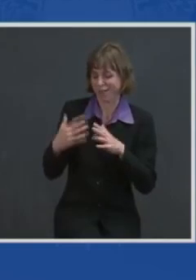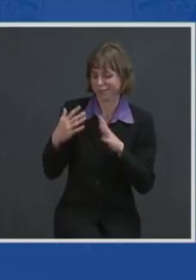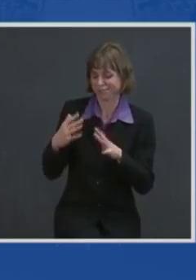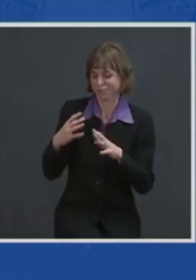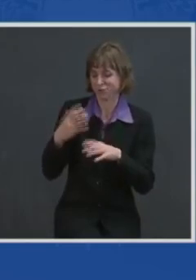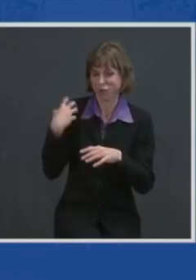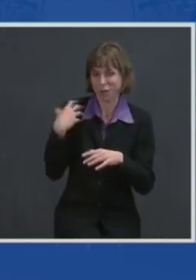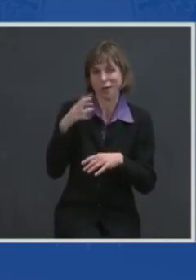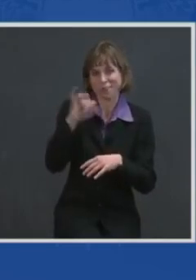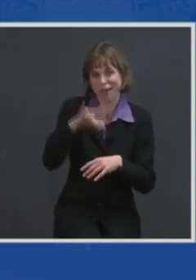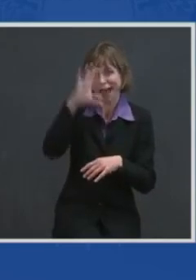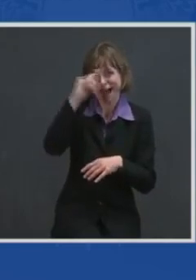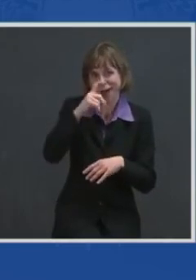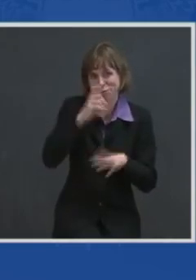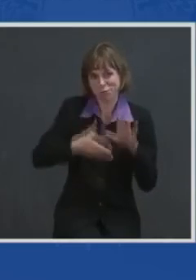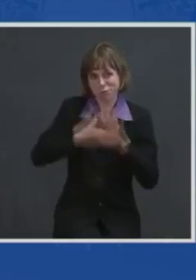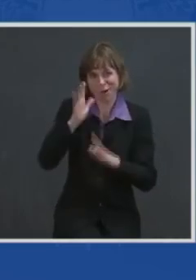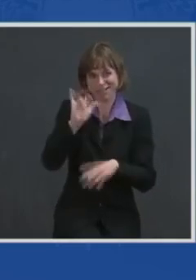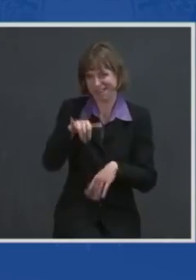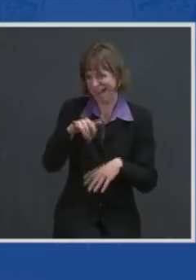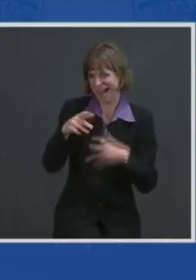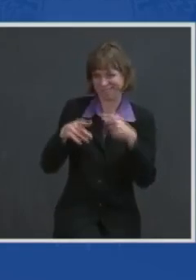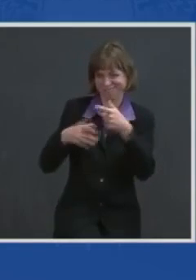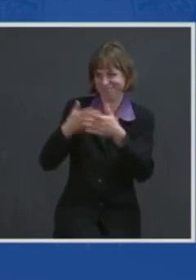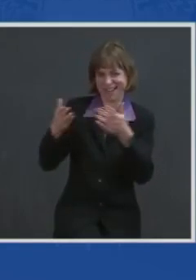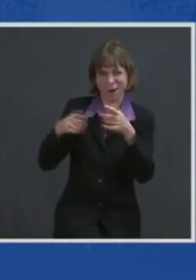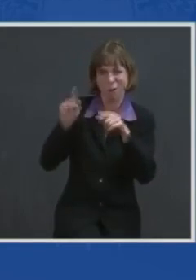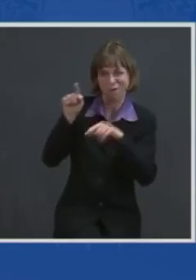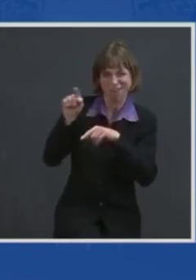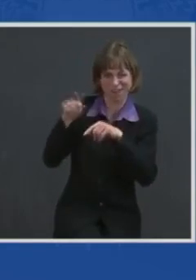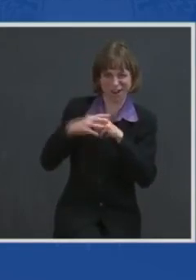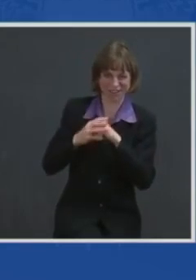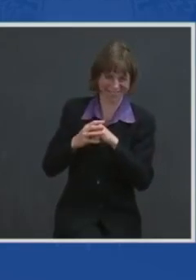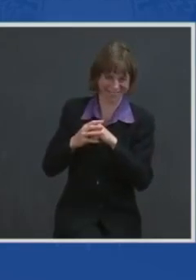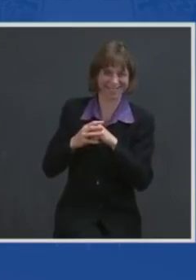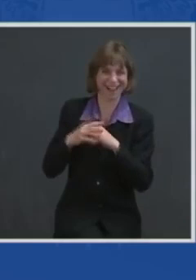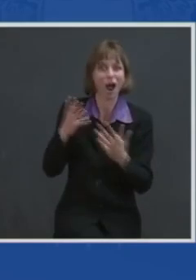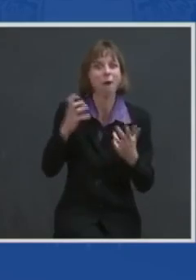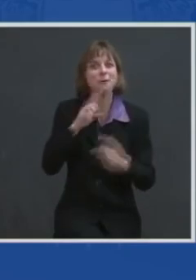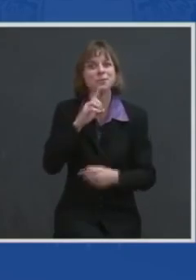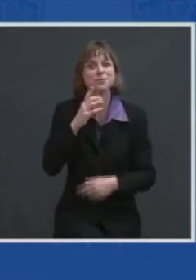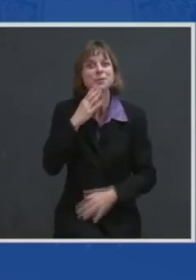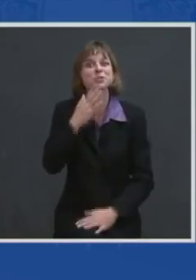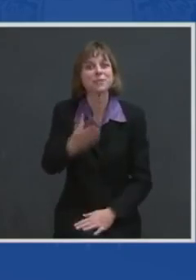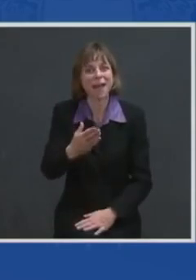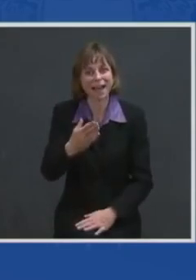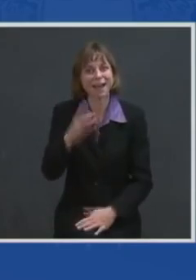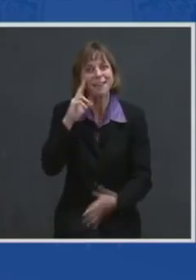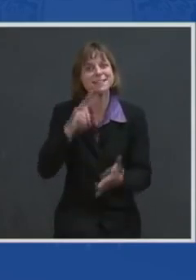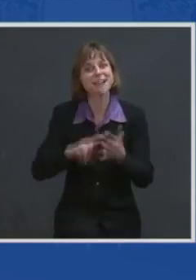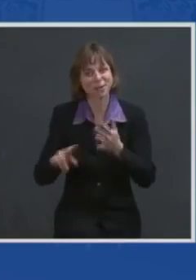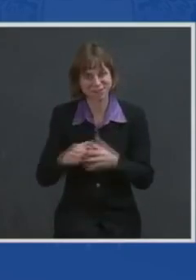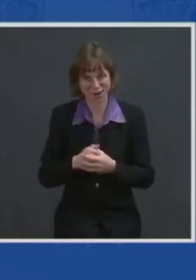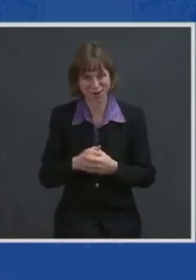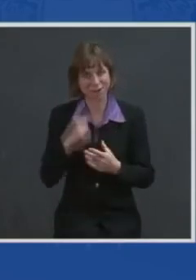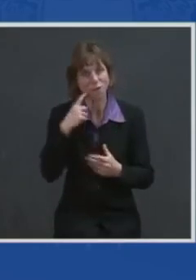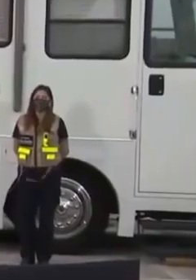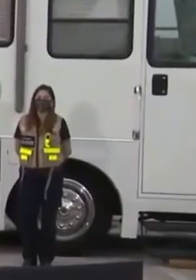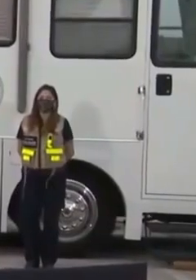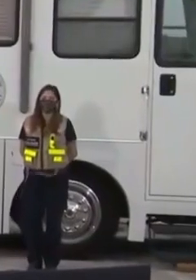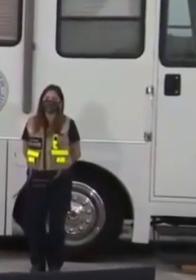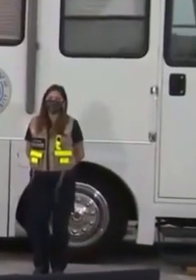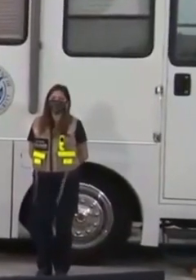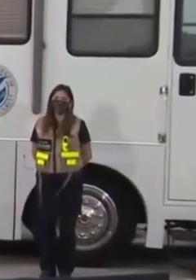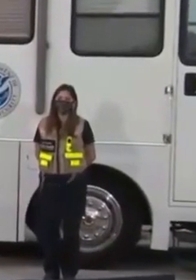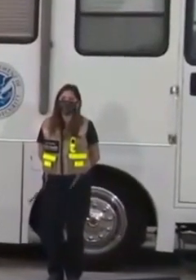the guy who runs that outfit over there. 从画面中可以看到，贺锦丽在拜登卡词的时候看向了国防部长一眼。